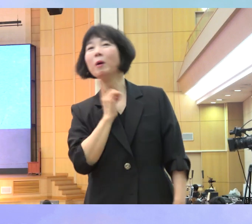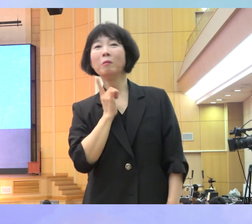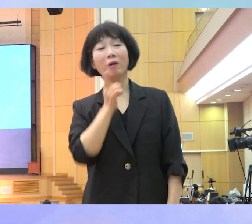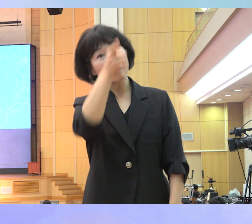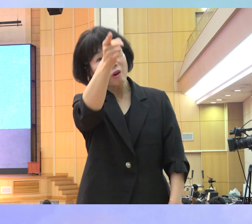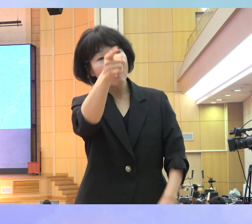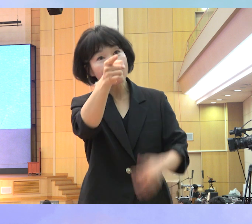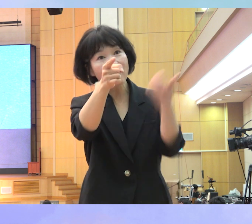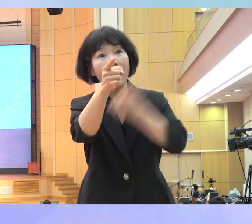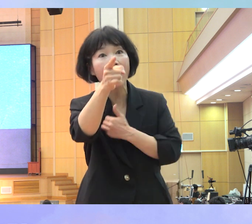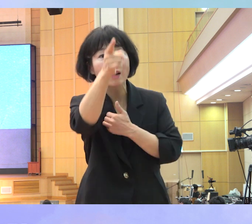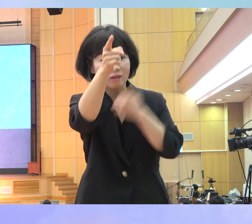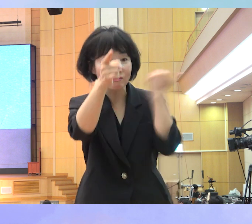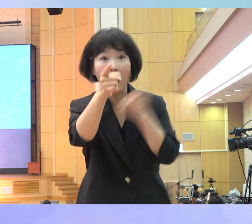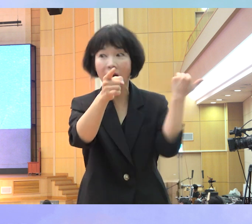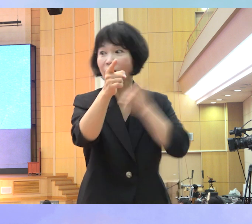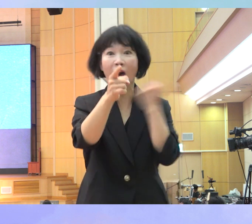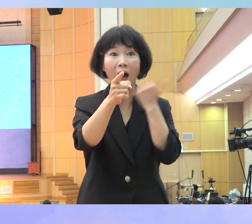너 뭐야?